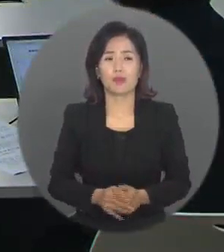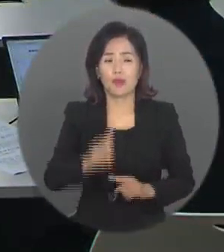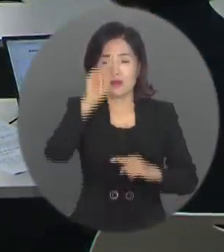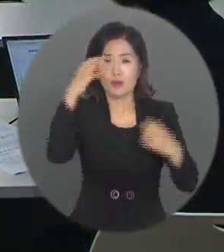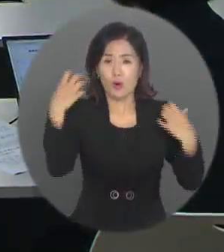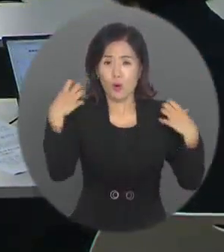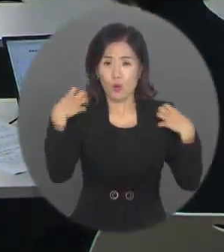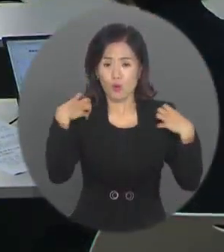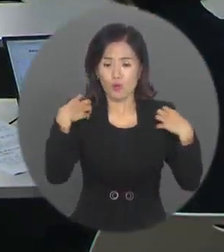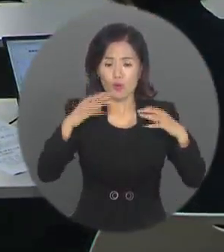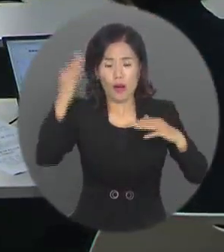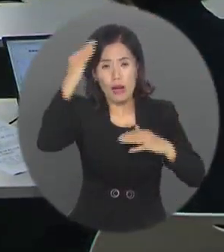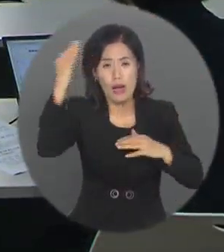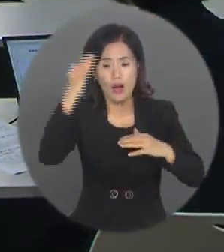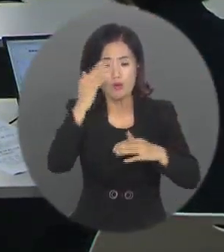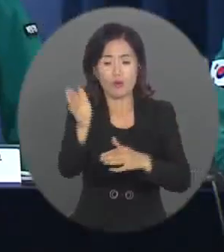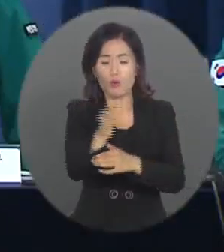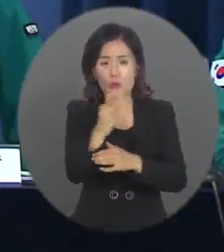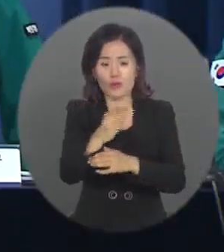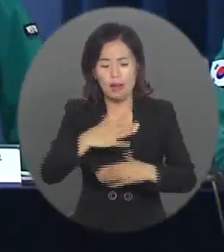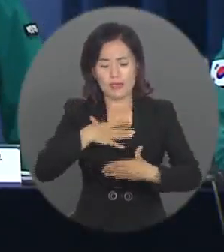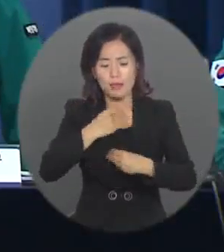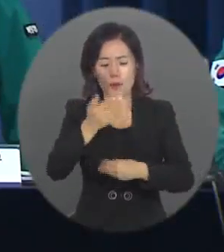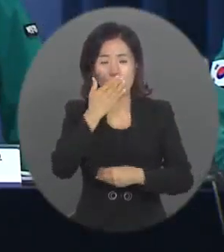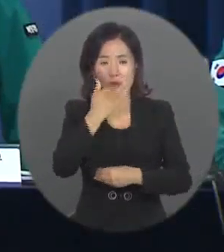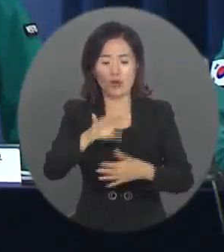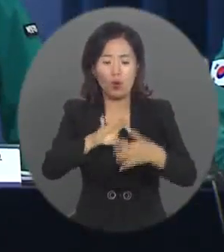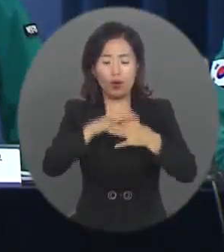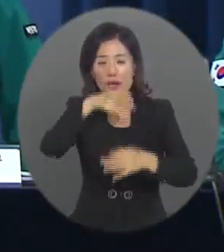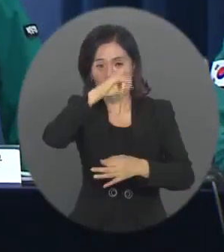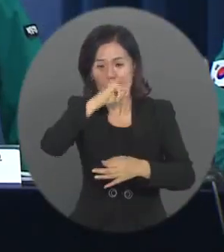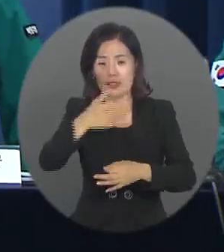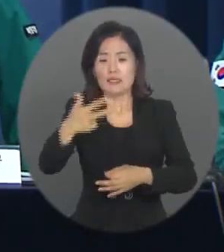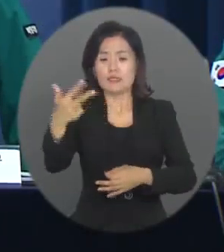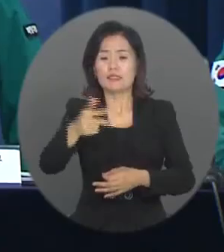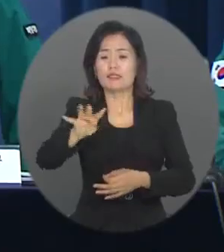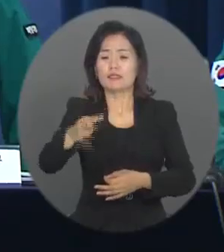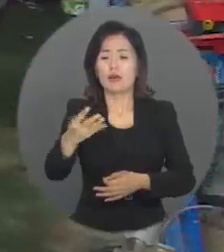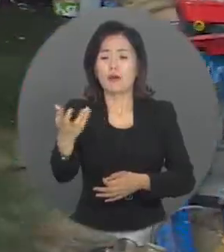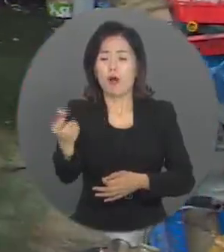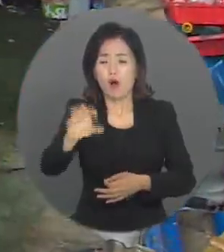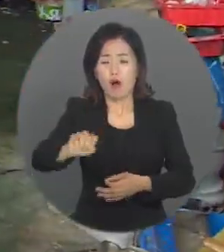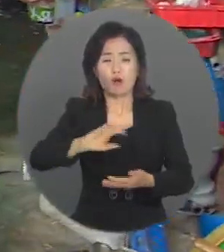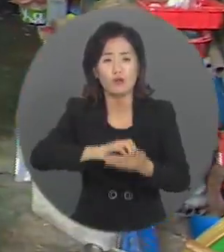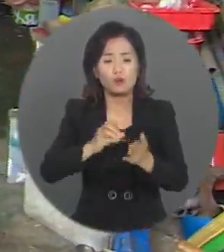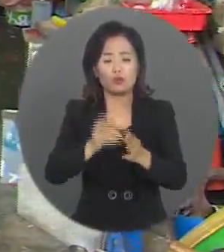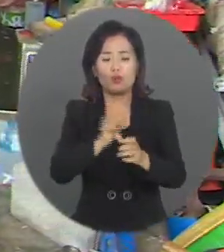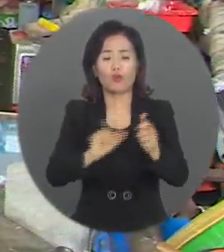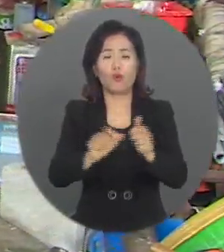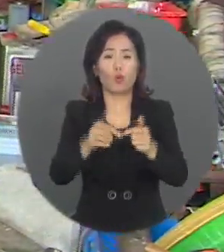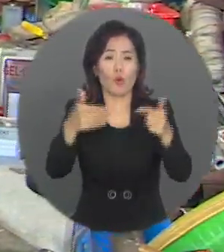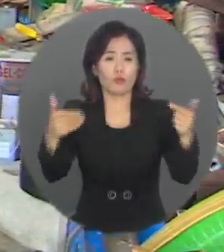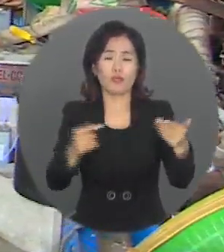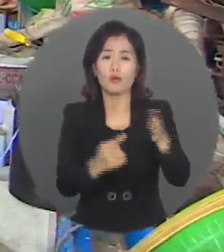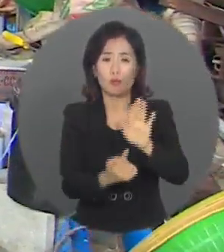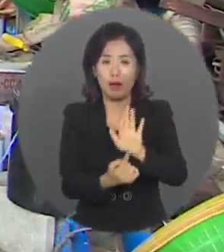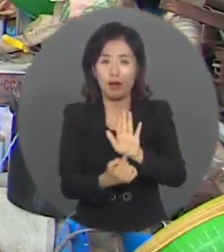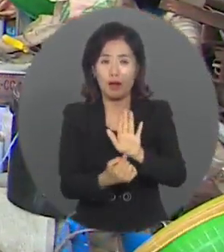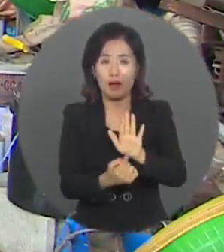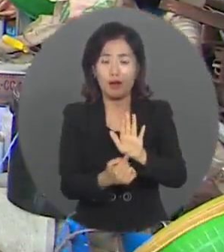정부는 국산 수산물을 국민들이 안심하고 먹을 수 있도록 관련 예산을 7,400억 수준으로 대폭 확대하겠다고